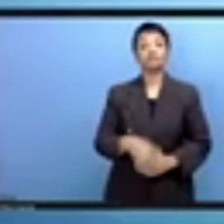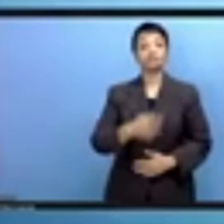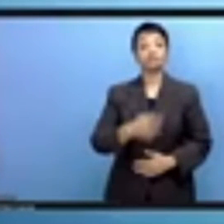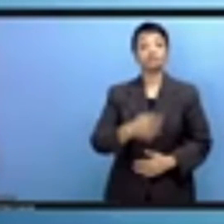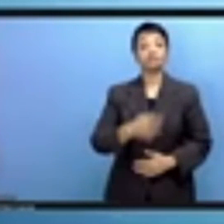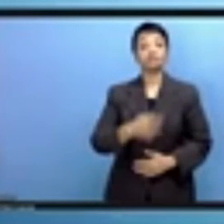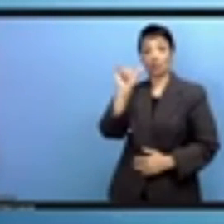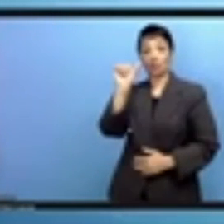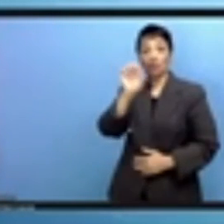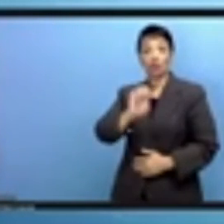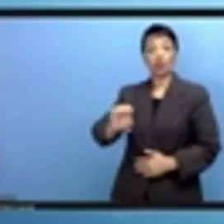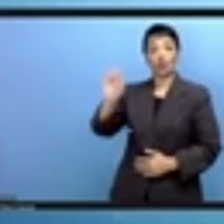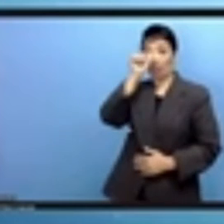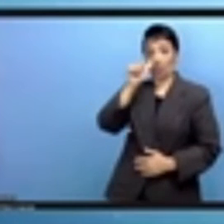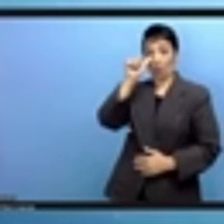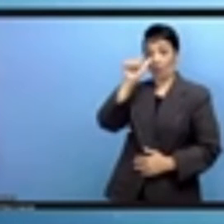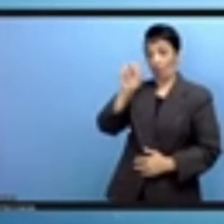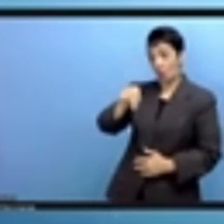另一方面，